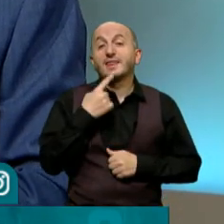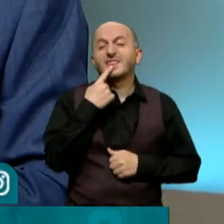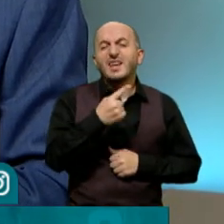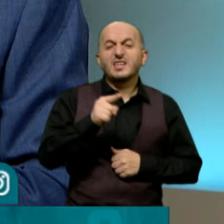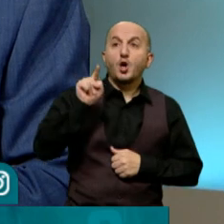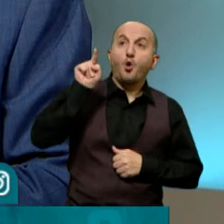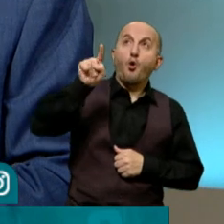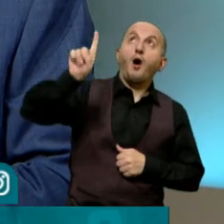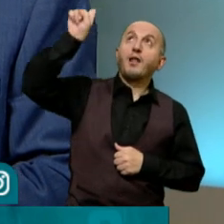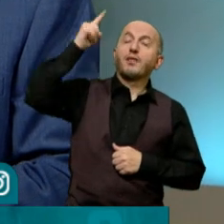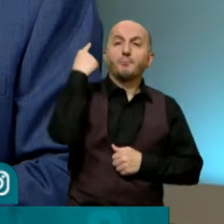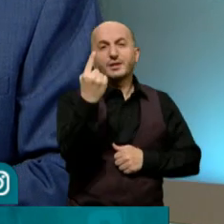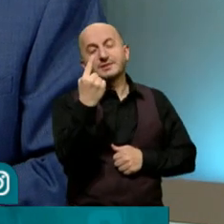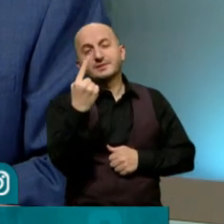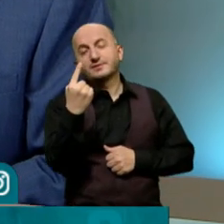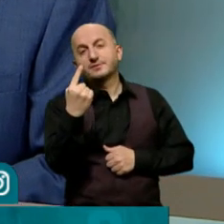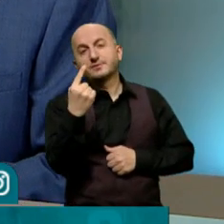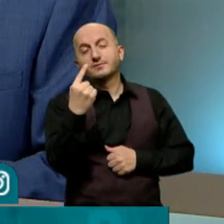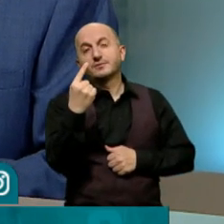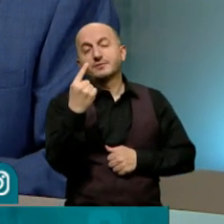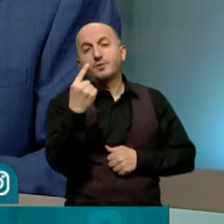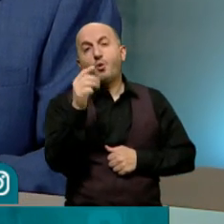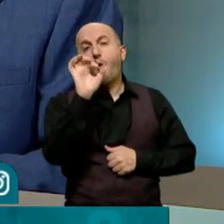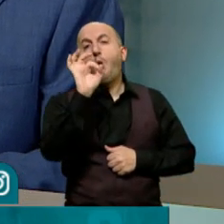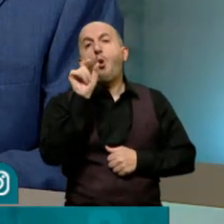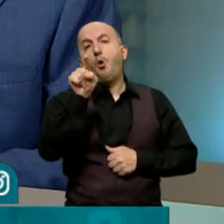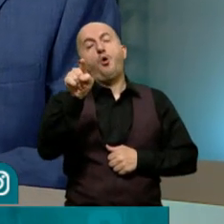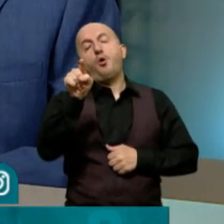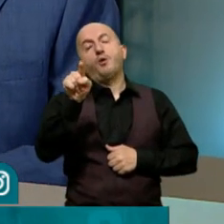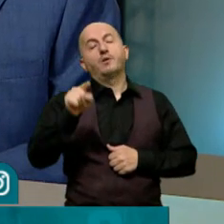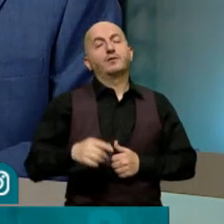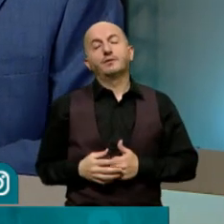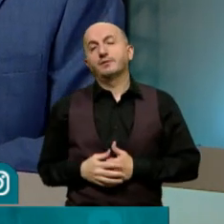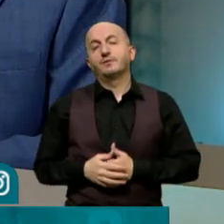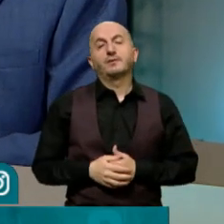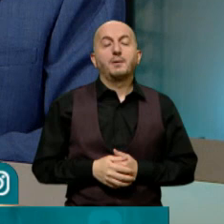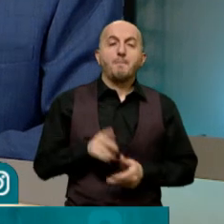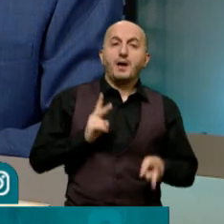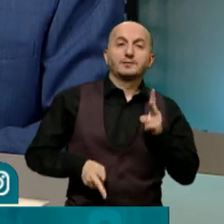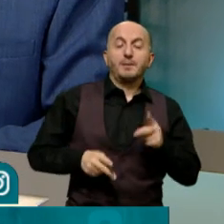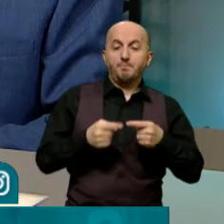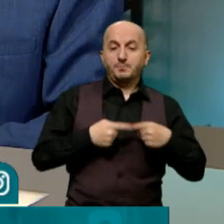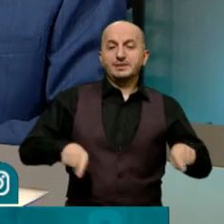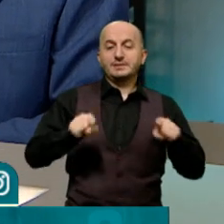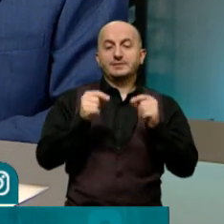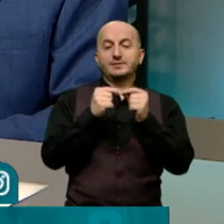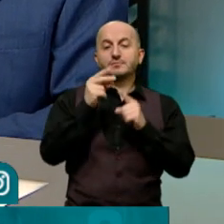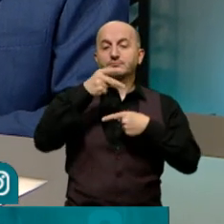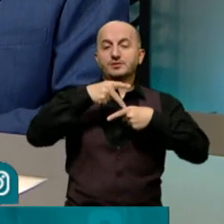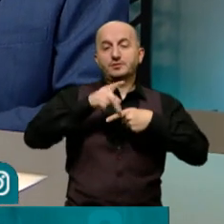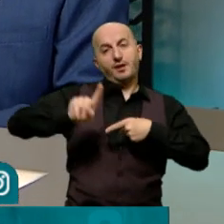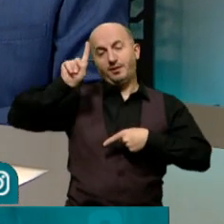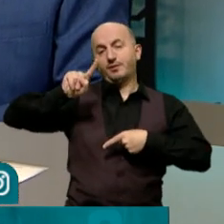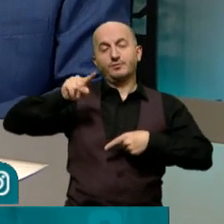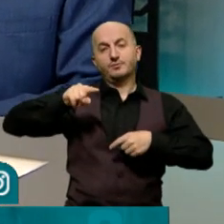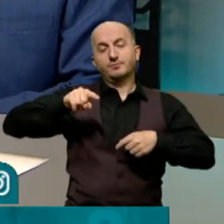o Allah birdir. Hü'i. Yani hı hı. O üçüncü tekil şahıs. Bazen de biz ifadesini kullanıyor Cenab-ı Hak.